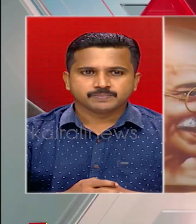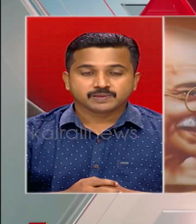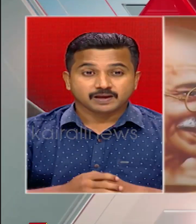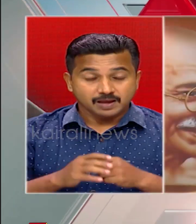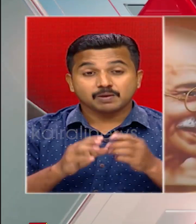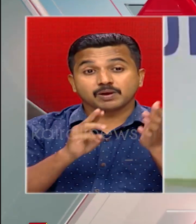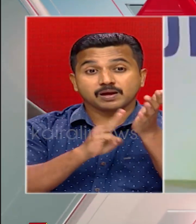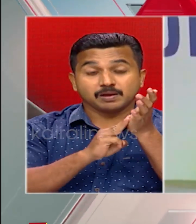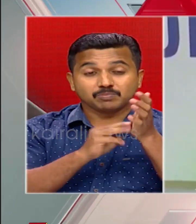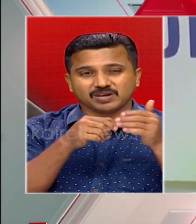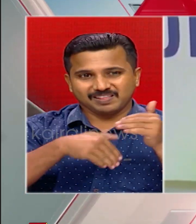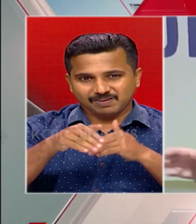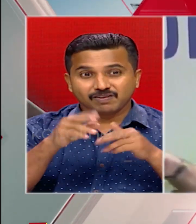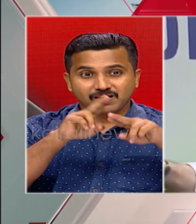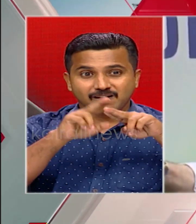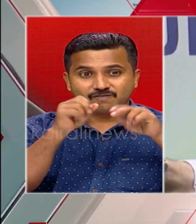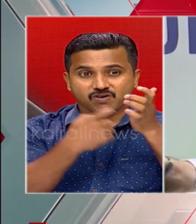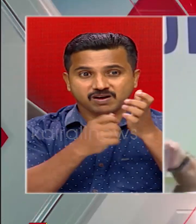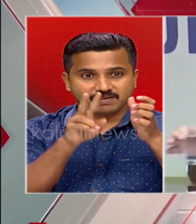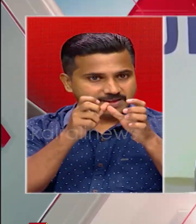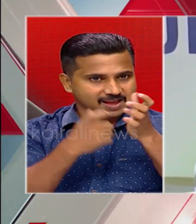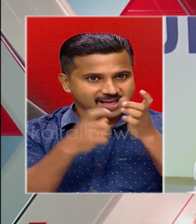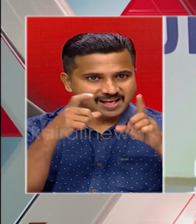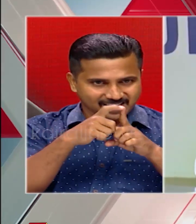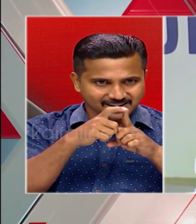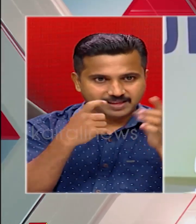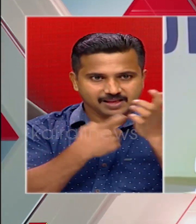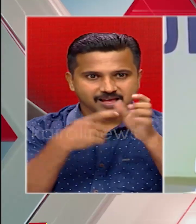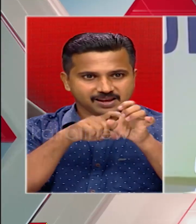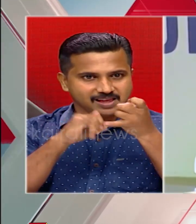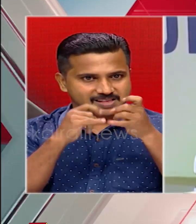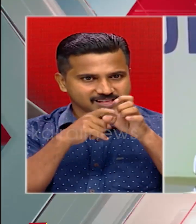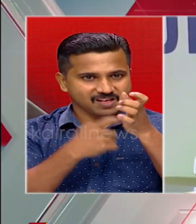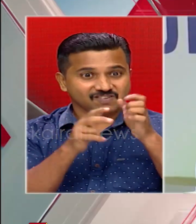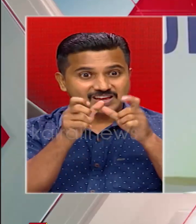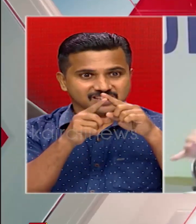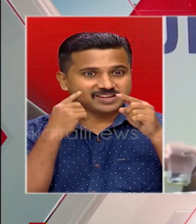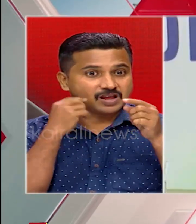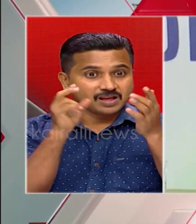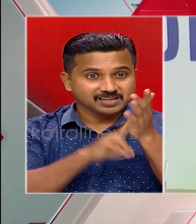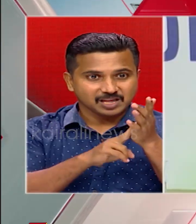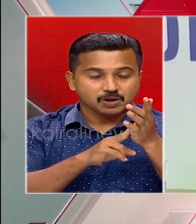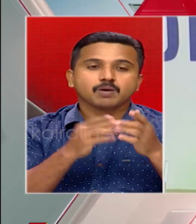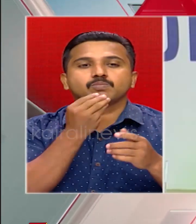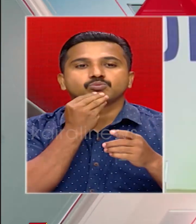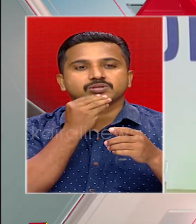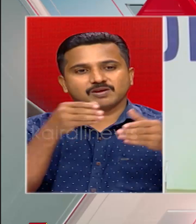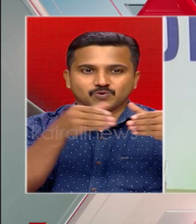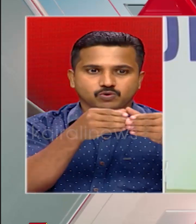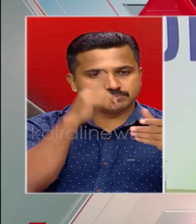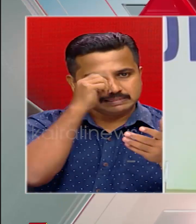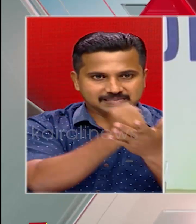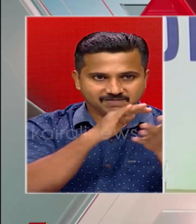മുന്നോക്ക സംവരണ വിഷയത്തിൽ മുസ്ലിം ലീഗ് വ്യത്യസ്ത നിലപാടെടുത്തു. അതേ അഭിപ്രായം തന്നെയാണോ യു ഡി എഫിനെന്ന ചോദ്യത്തിന് ഹസന്റെ മറുപടി ഇങ്ങനെ: ഞങ്ങളും മുസ്ലിം ലീഗും തമ്മിൽ